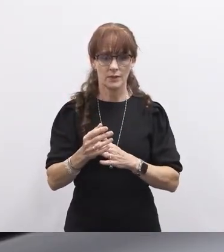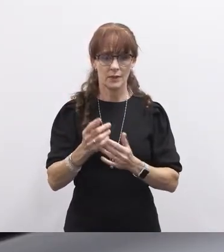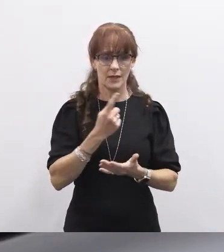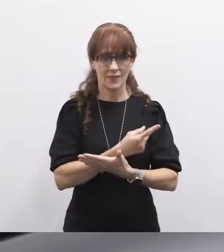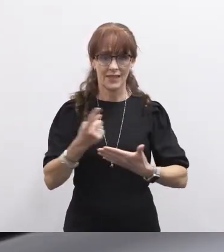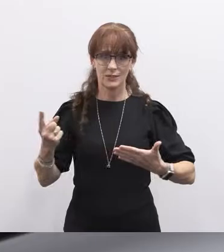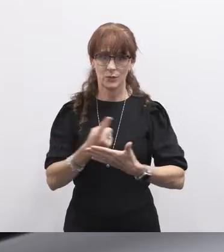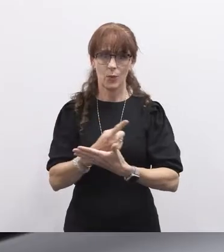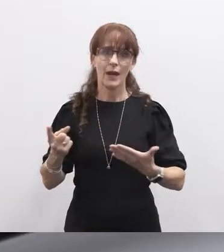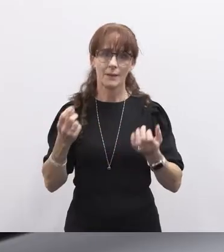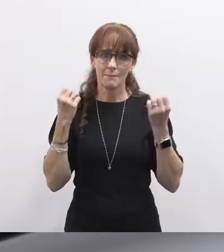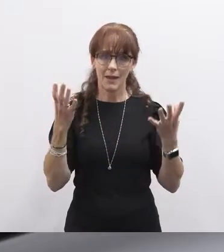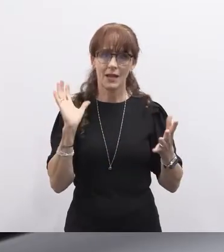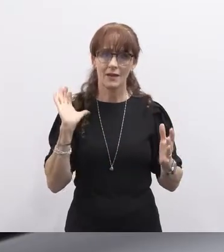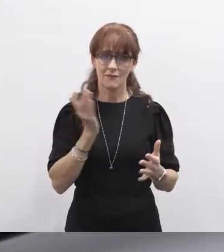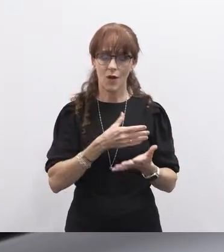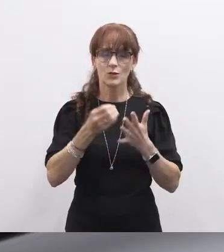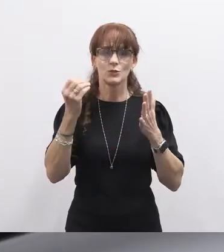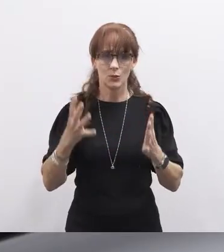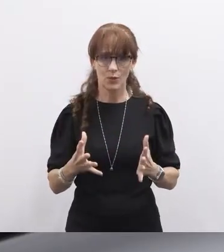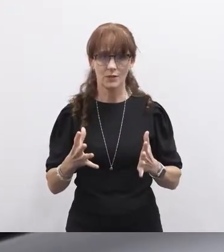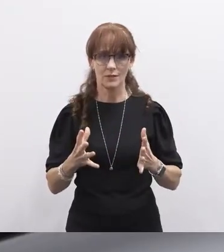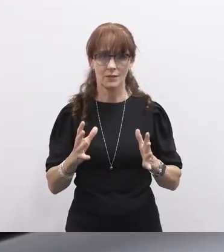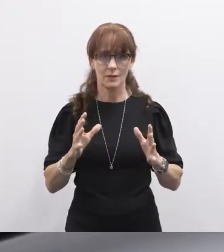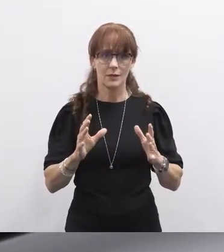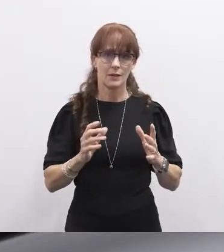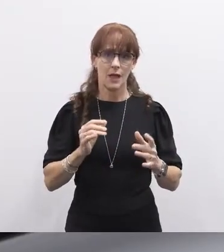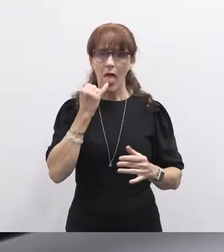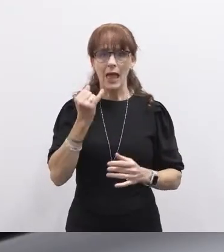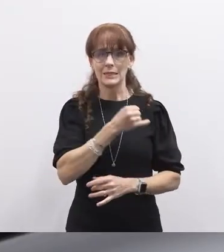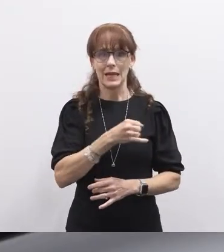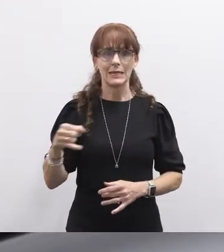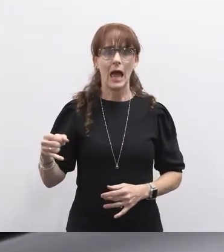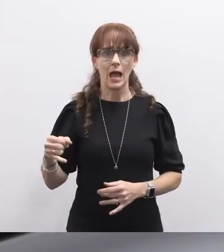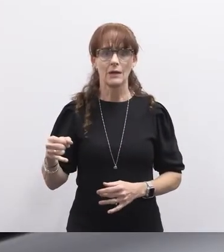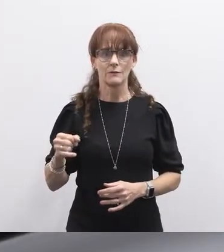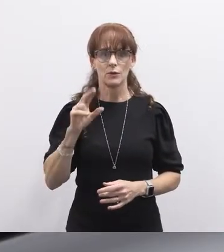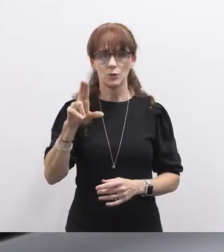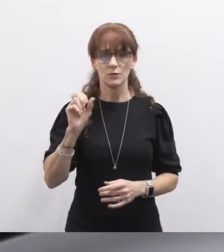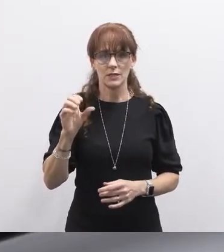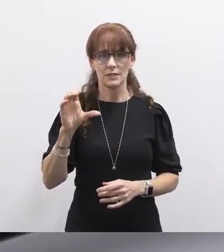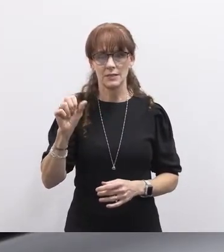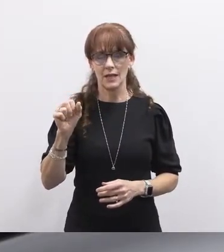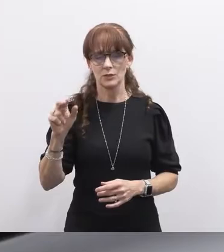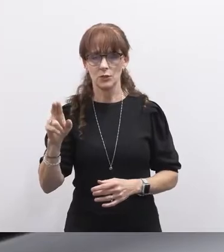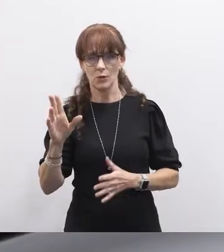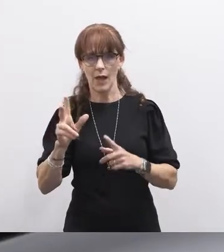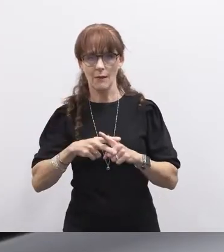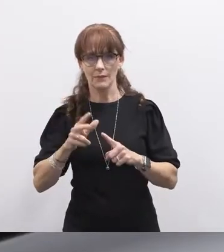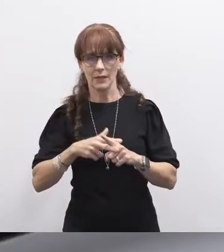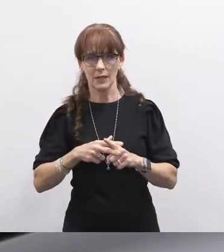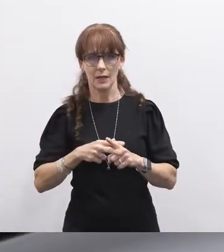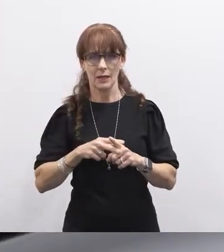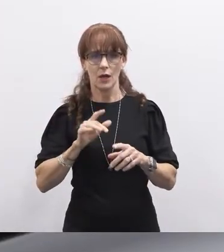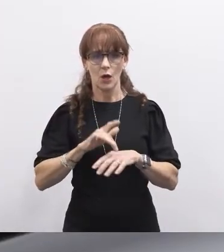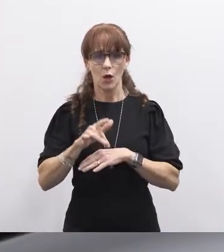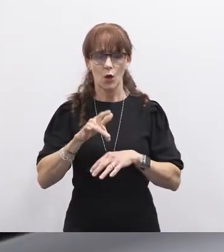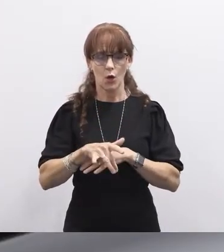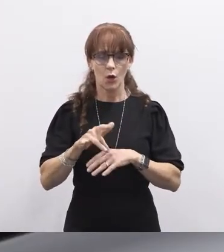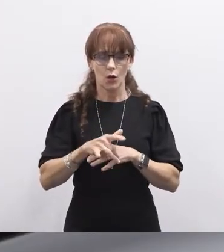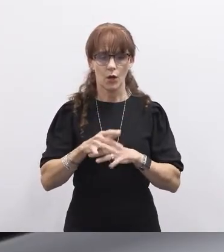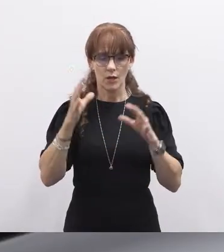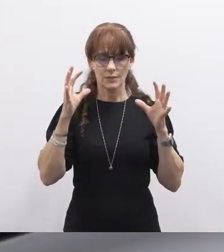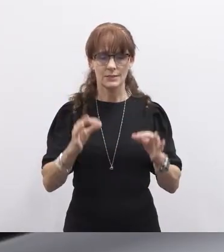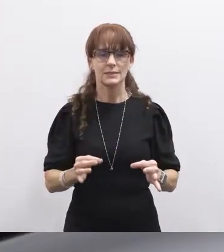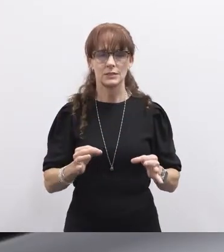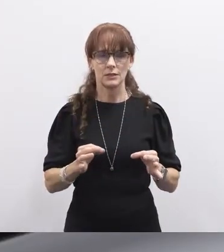តាមគេហៅថាមណ្ឌលសម្រាប់ជួយសិស្សអំពីរបៀបជ្រើសរើសយកផ្នែកអាជីពហើយនឹងទៅរៀន